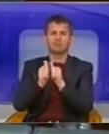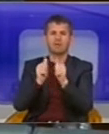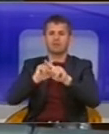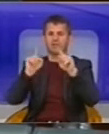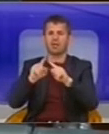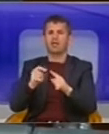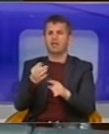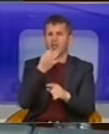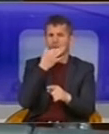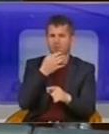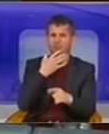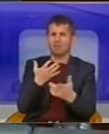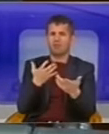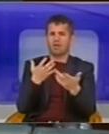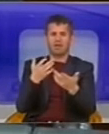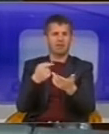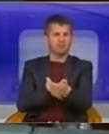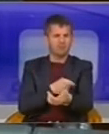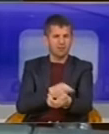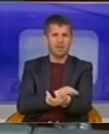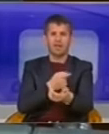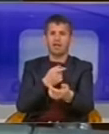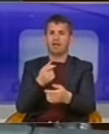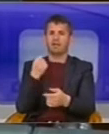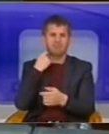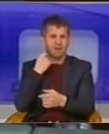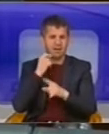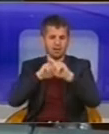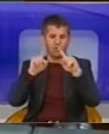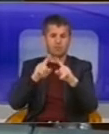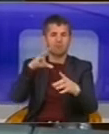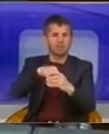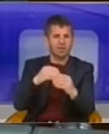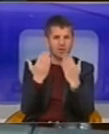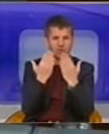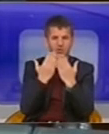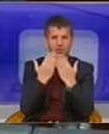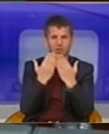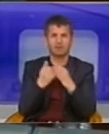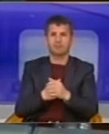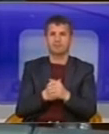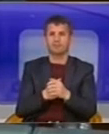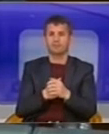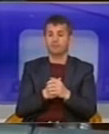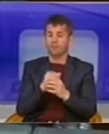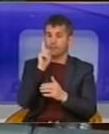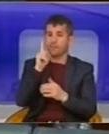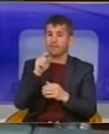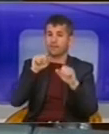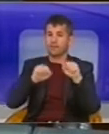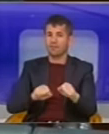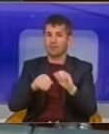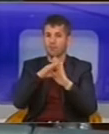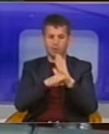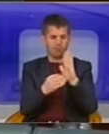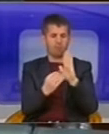tjera negative brenda shkollave, si duket, nuk po i bëjnë përshtypje qeverisë. Qeveria në programin e saj